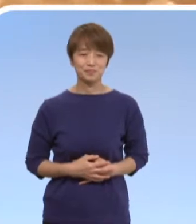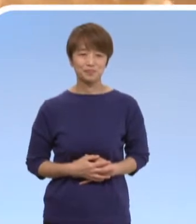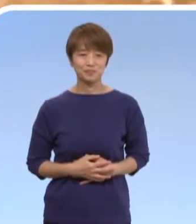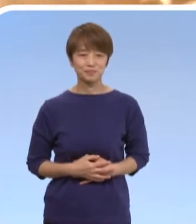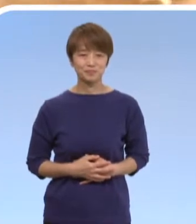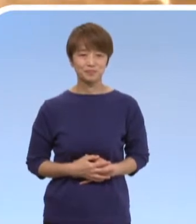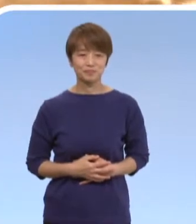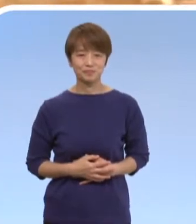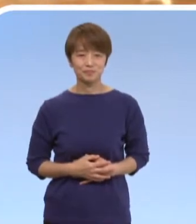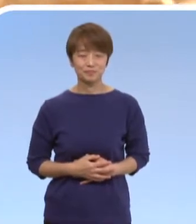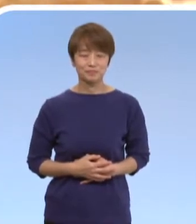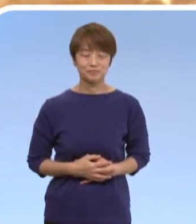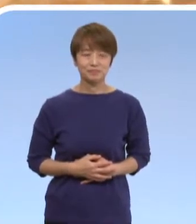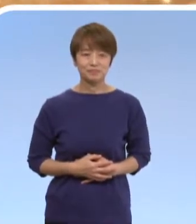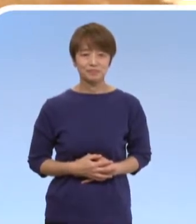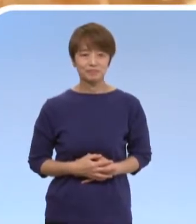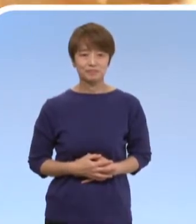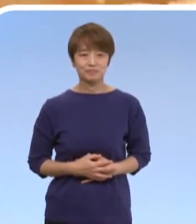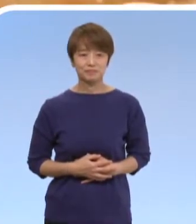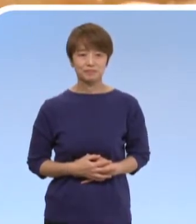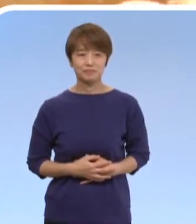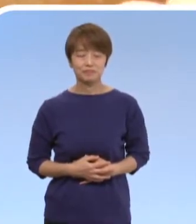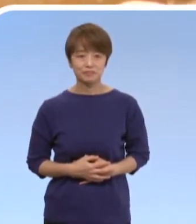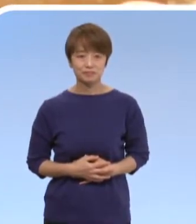とってもヘルシーなんです。